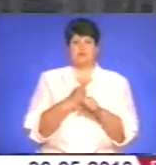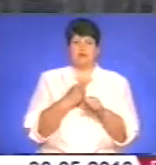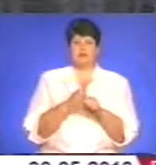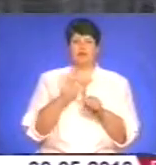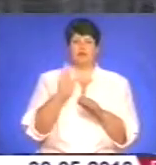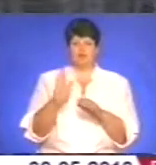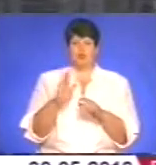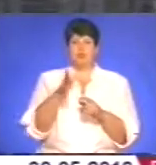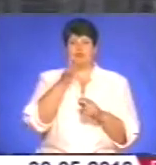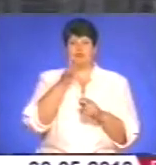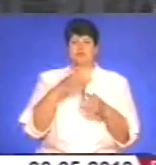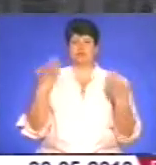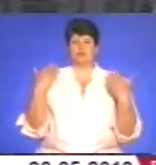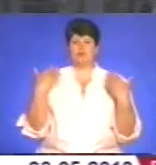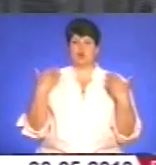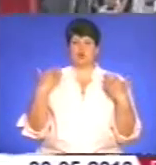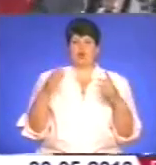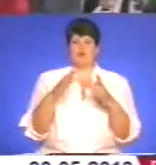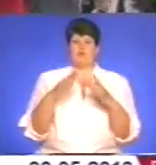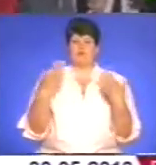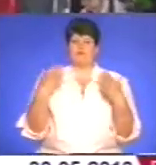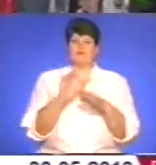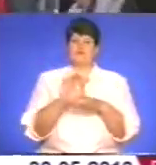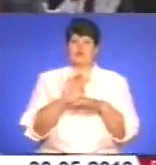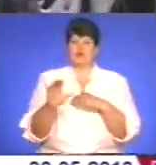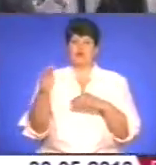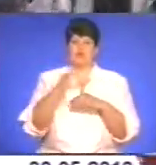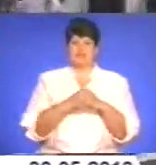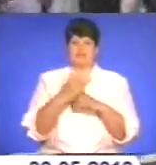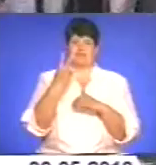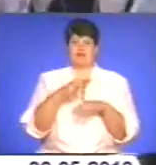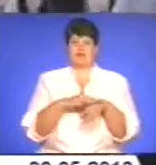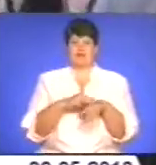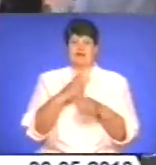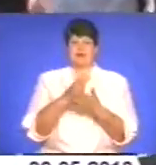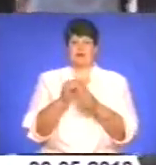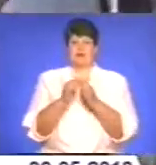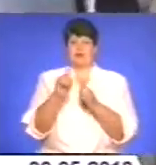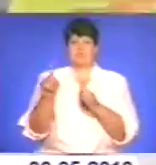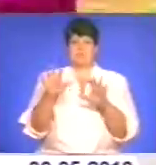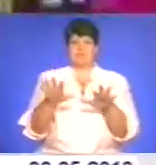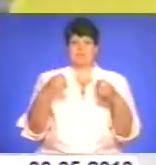і під час випускного 1 червня. По 2 міліціонери закріплені за кожним місцем святкування.